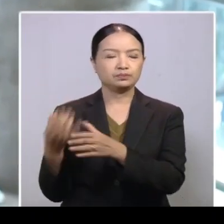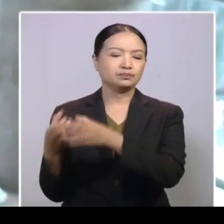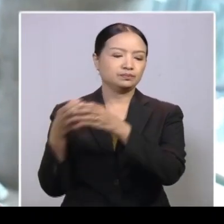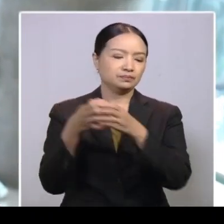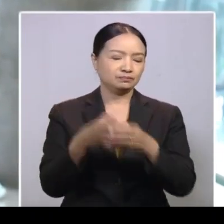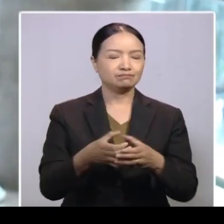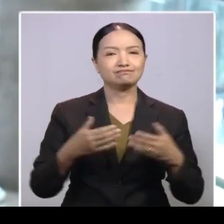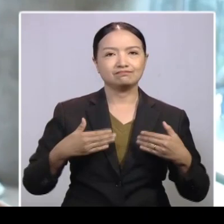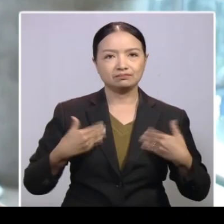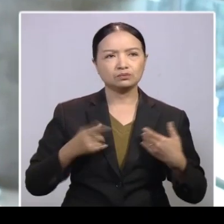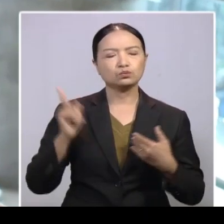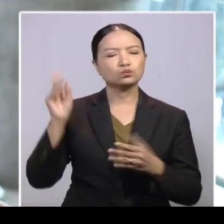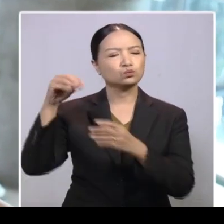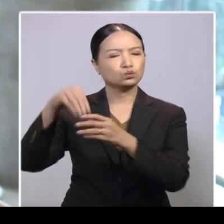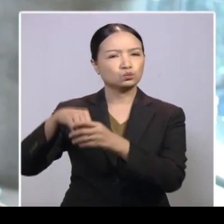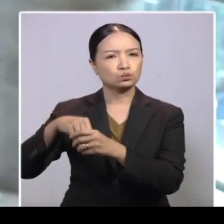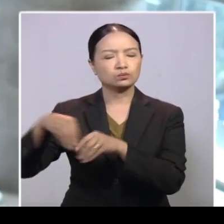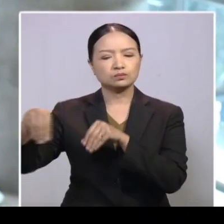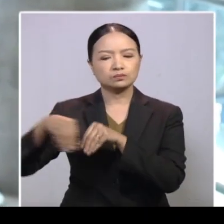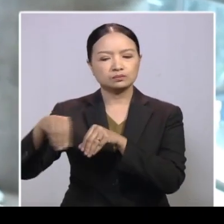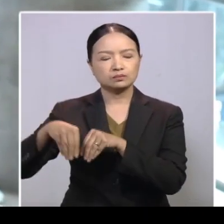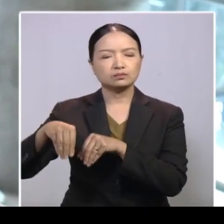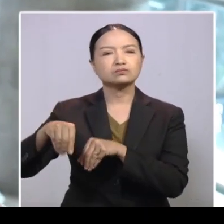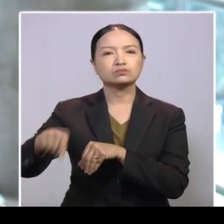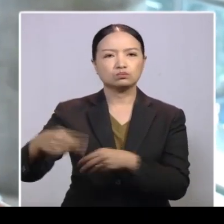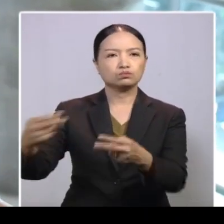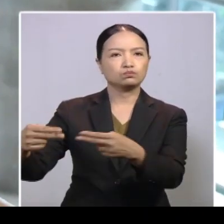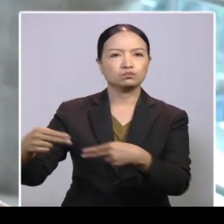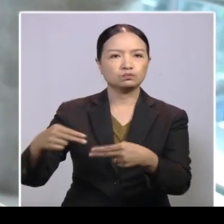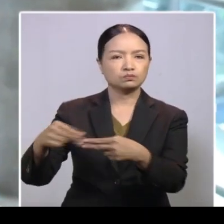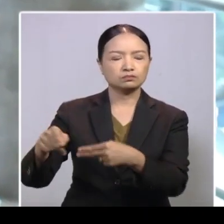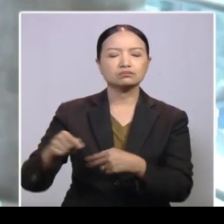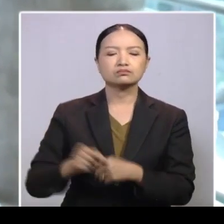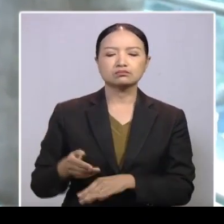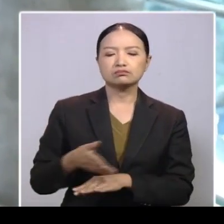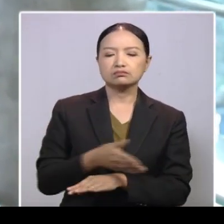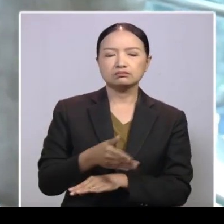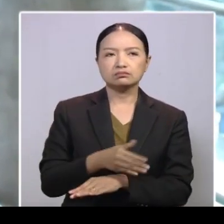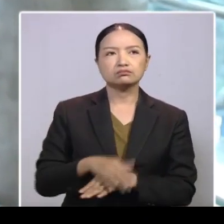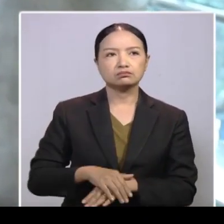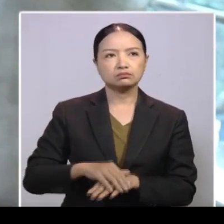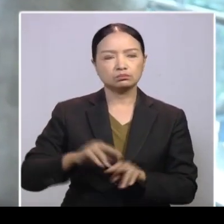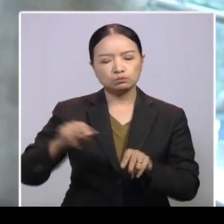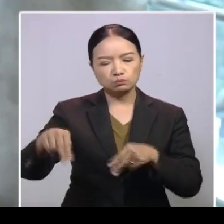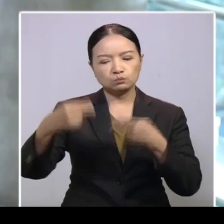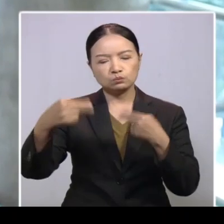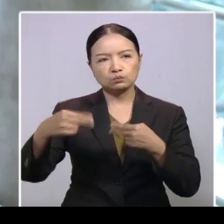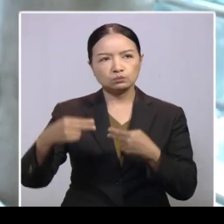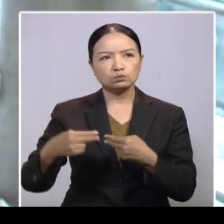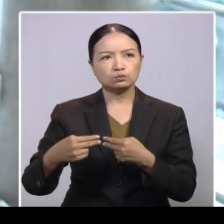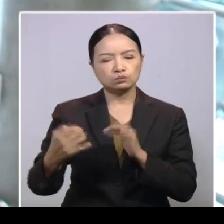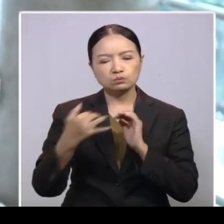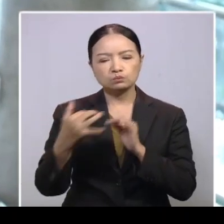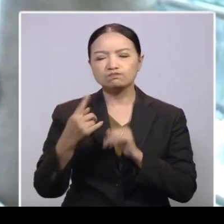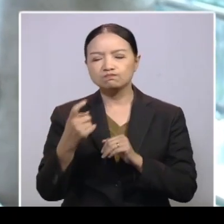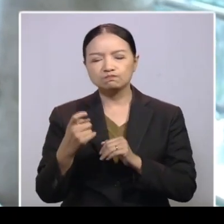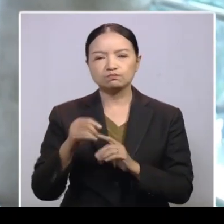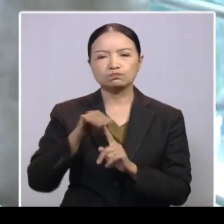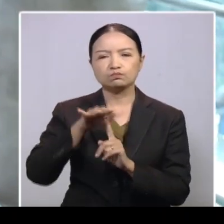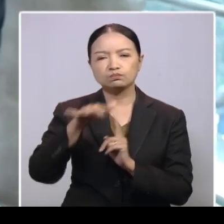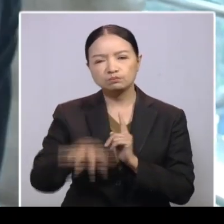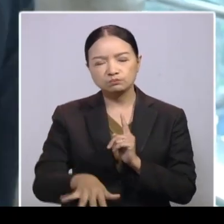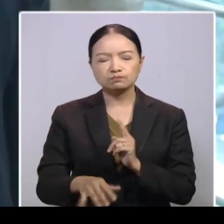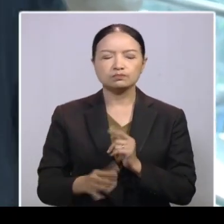กเพราะว่าทำงานในพื้นที่ใกล้กับฉนวนกาซานะครับที่ผ่านมาเนี่ยนะฮะมีช่วงที่ติดต่อพี่ชายไม่ได้เป็นระยะเพราะว่ามีการตัดสัญญ